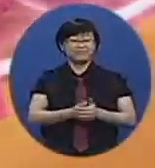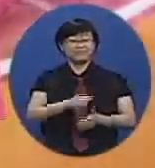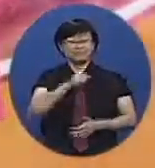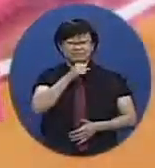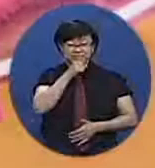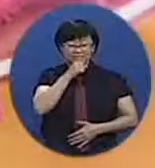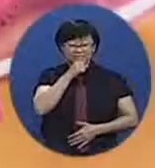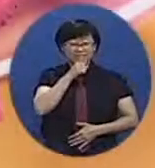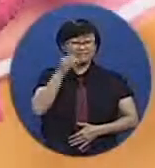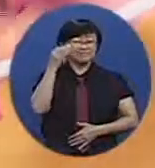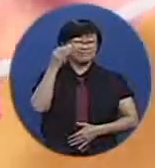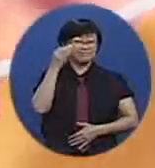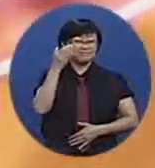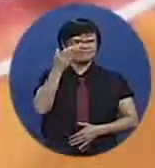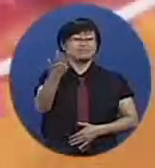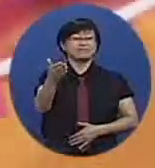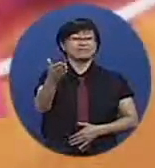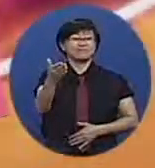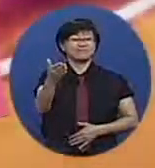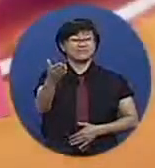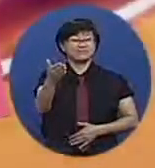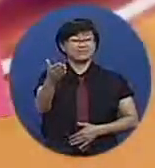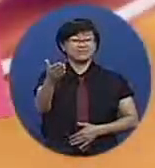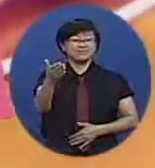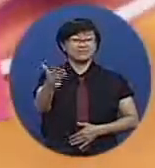점수 보겠습니다. 점수 주세요. 주세요?